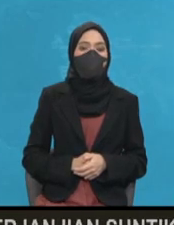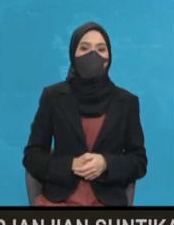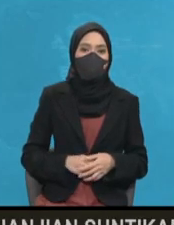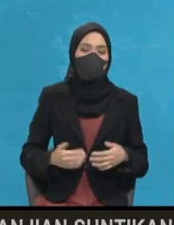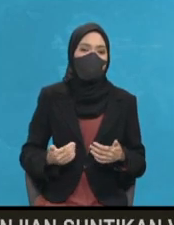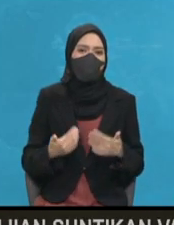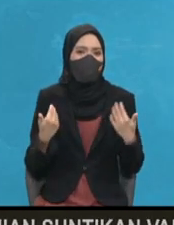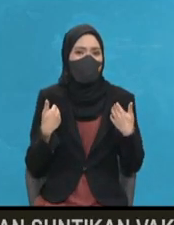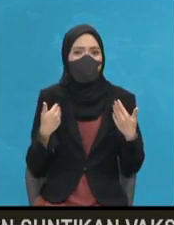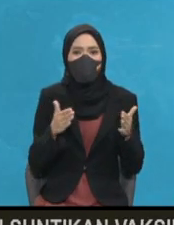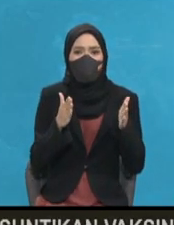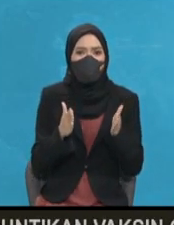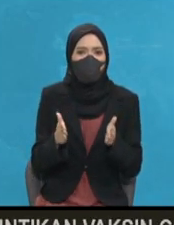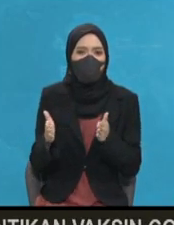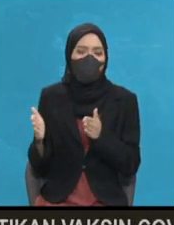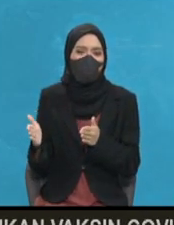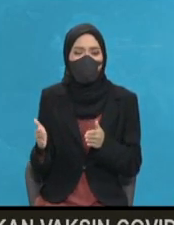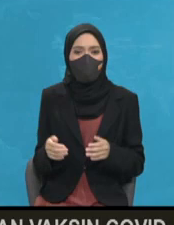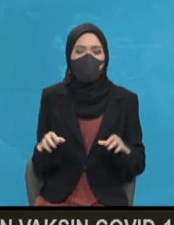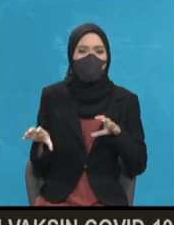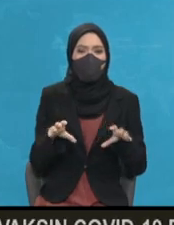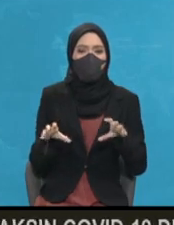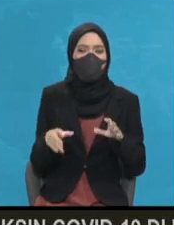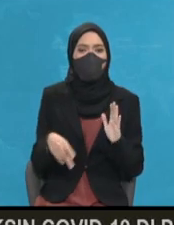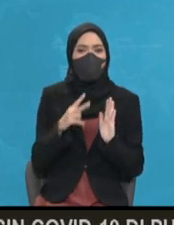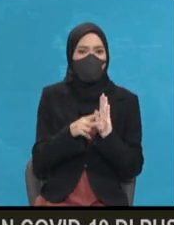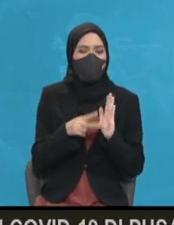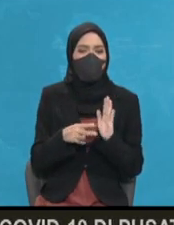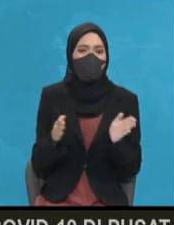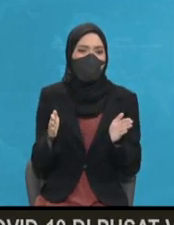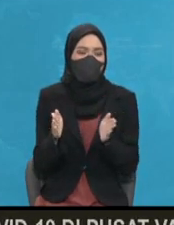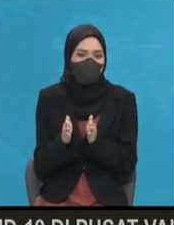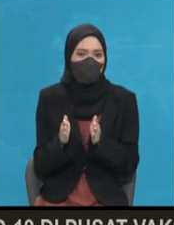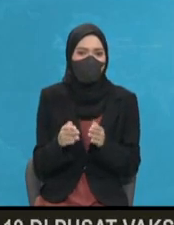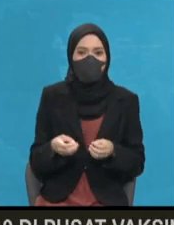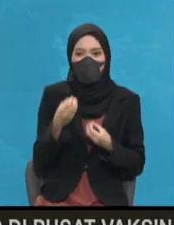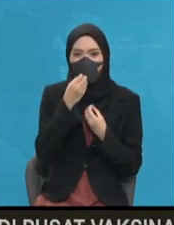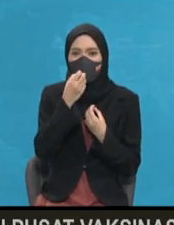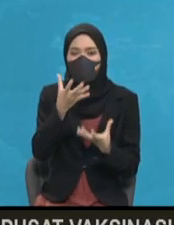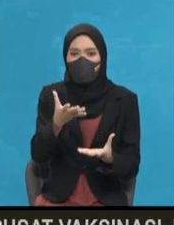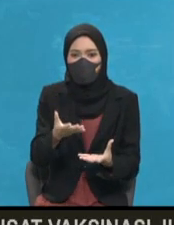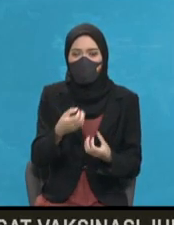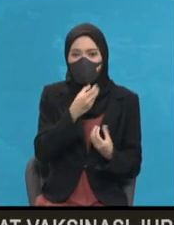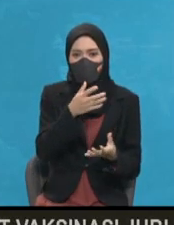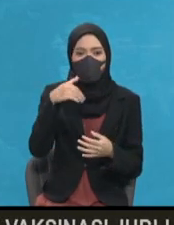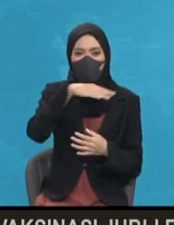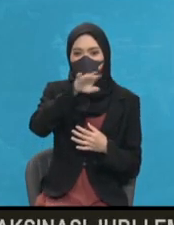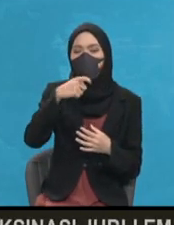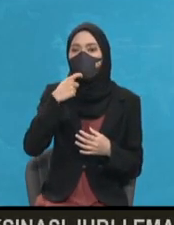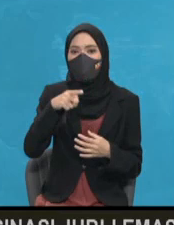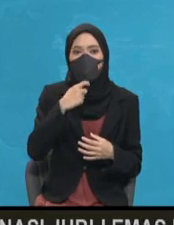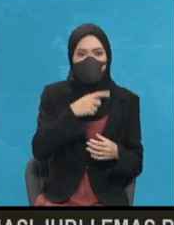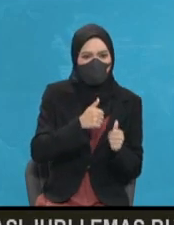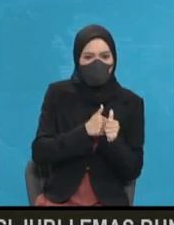terdapat sebilangan individu tampil membuat video pendek bagi menyampaikan message kepada orang ramai untuk mematuhi peraturan atau